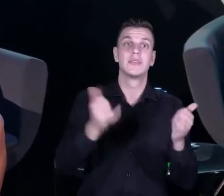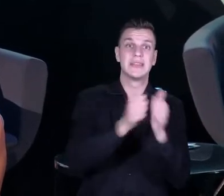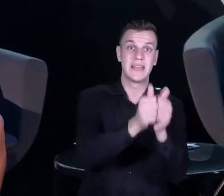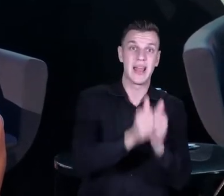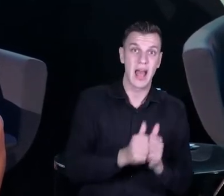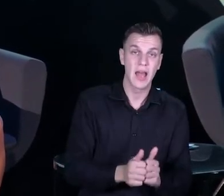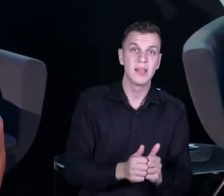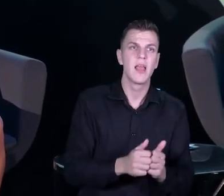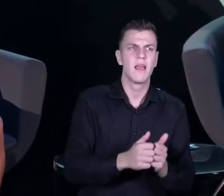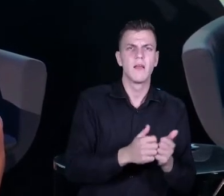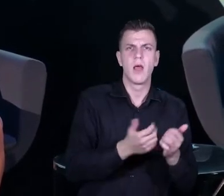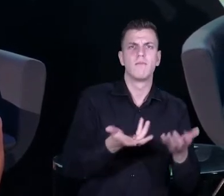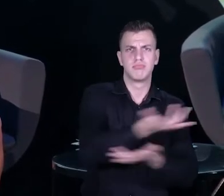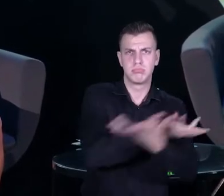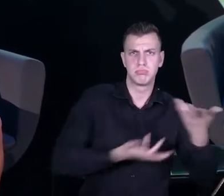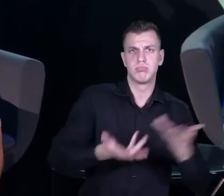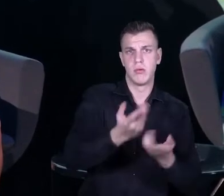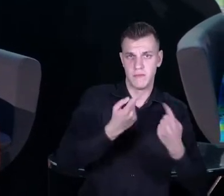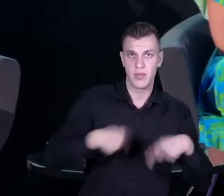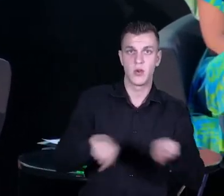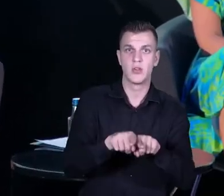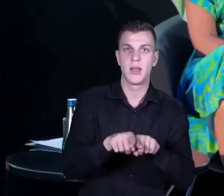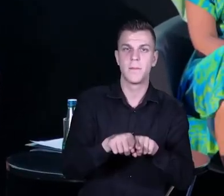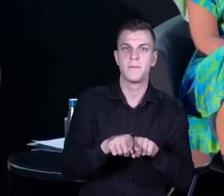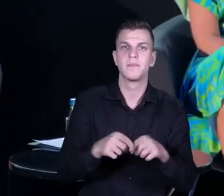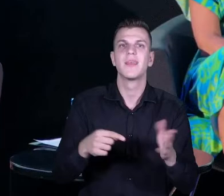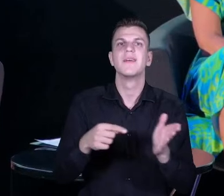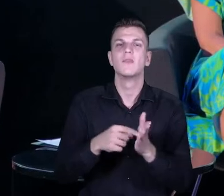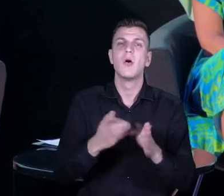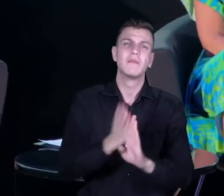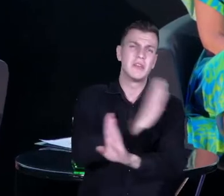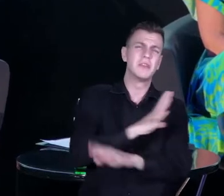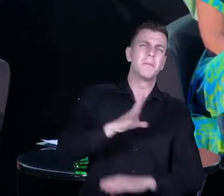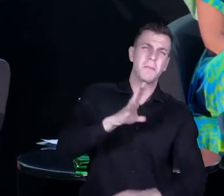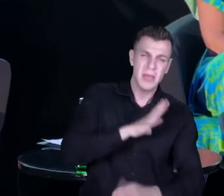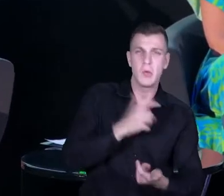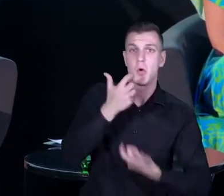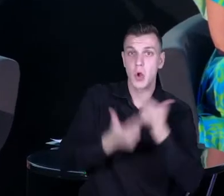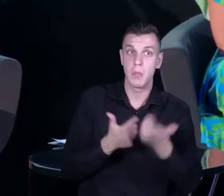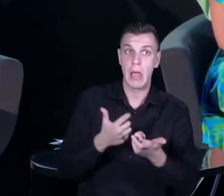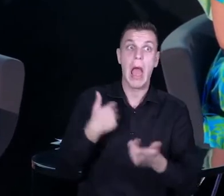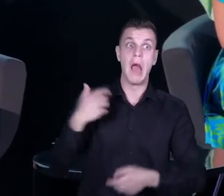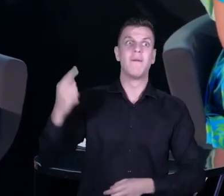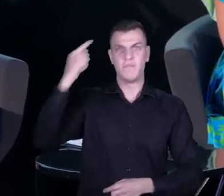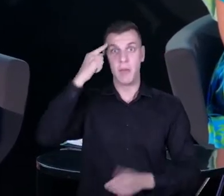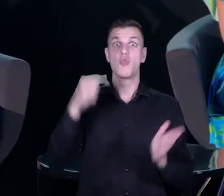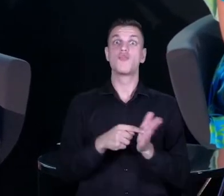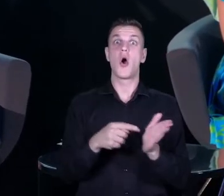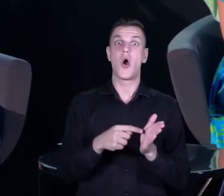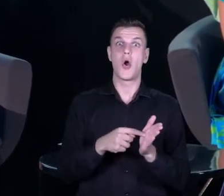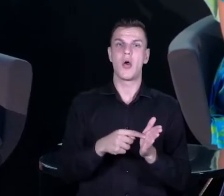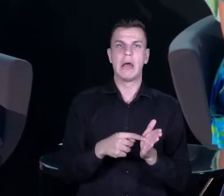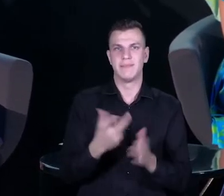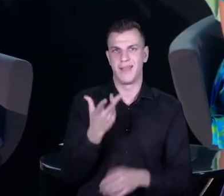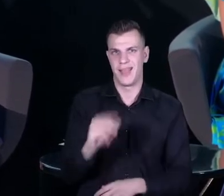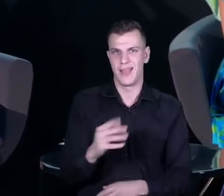My troszkę wcześniej robiliśmy coś podobnego, ale mało świadomi tego, co robimy i że to są zadania interdyscyplinarne,